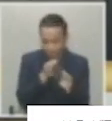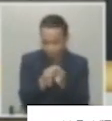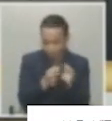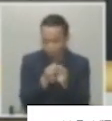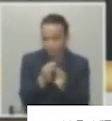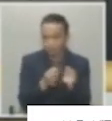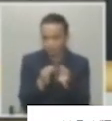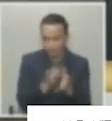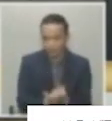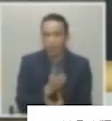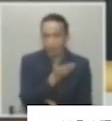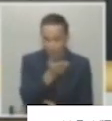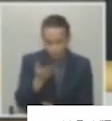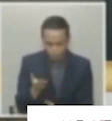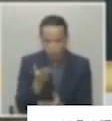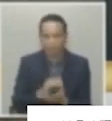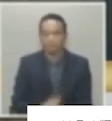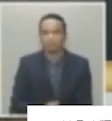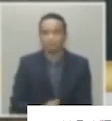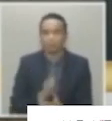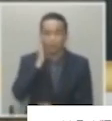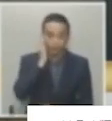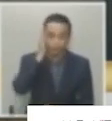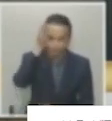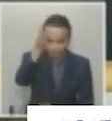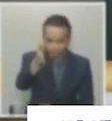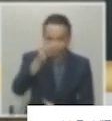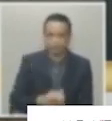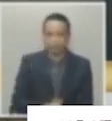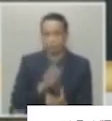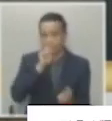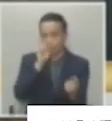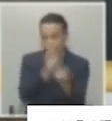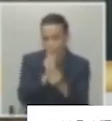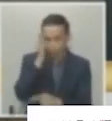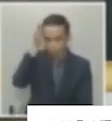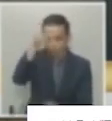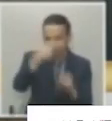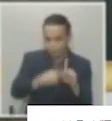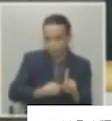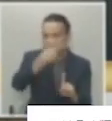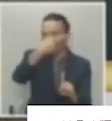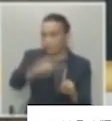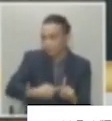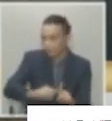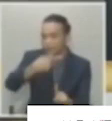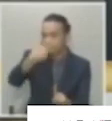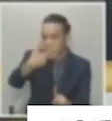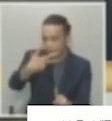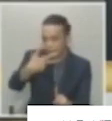านครับขอความกรุณาท่านว่าคราวหน้าเนี่ยเราพบกันคราวหน้าอีก3เดือนเนี่ยขออ